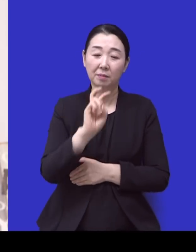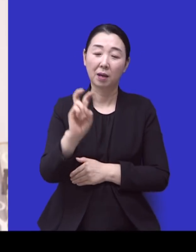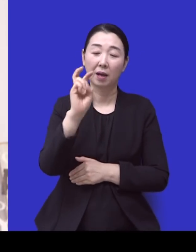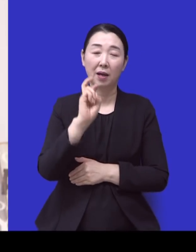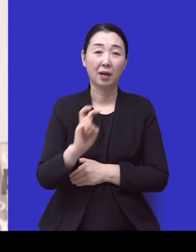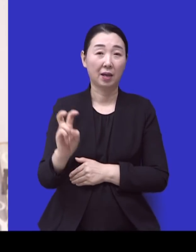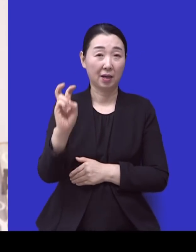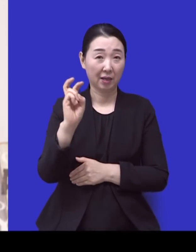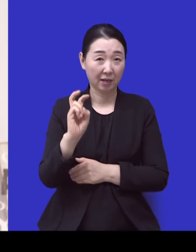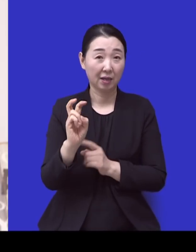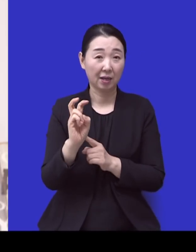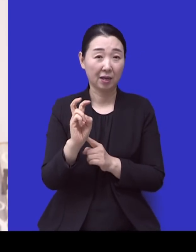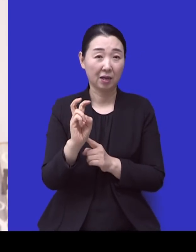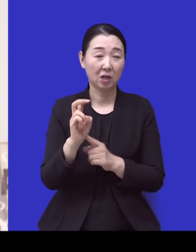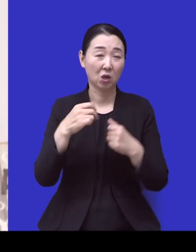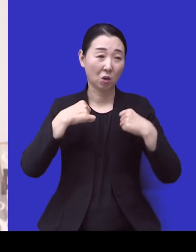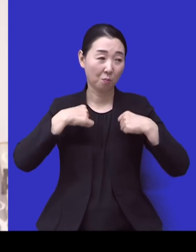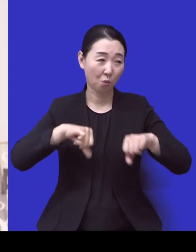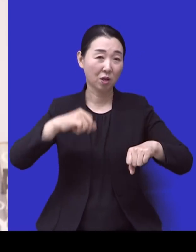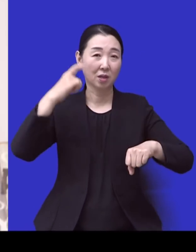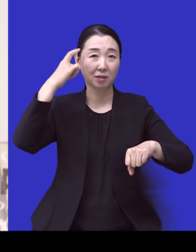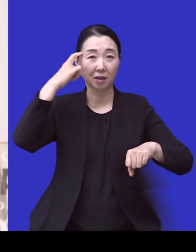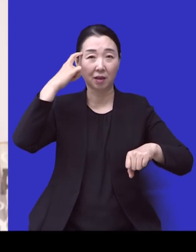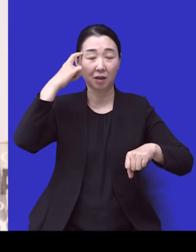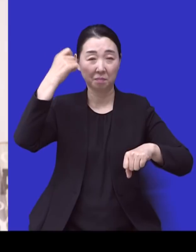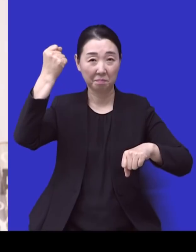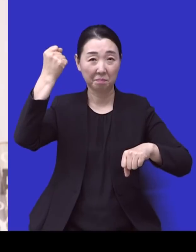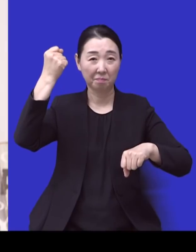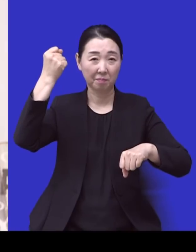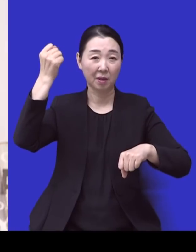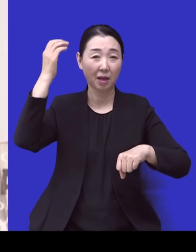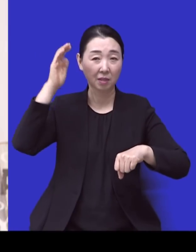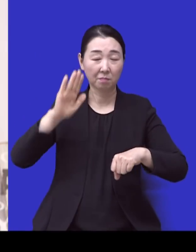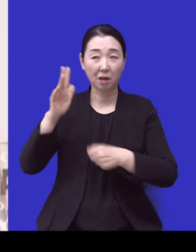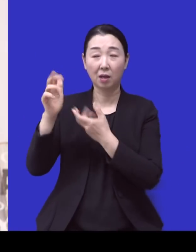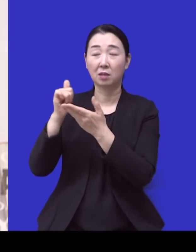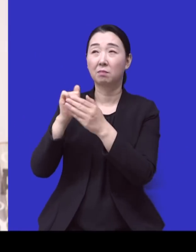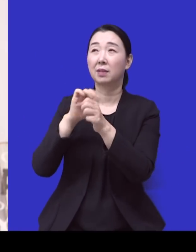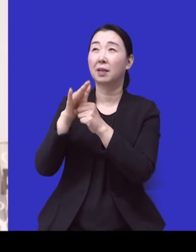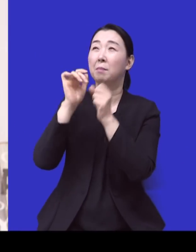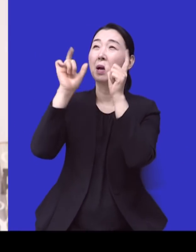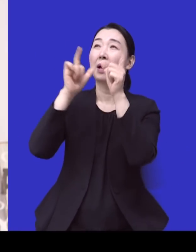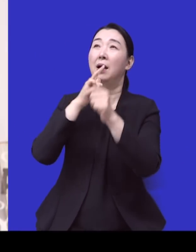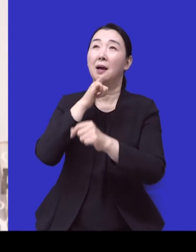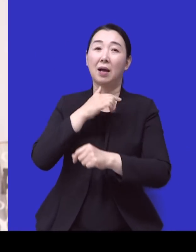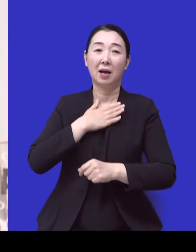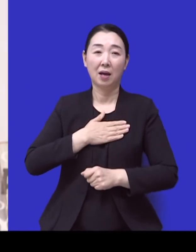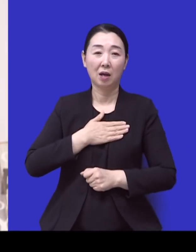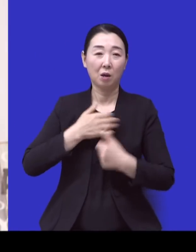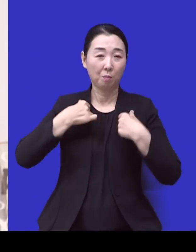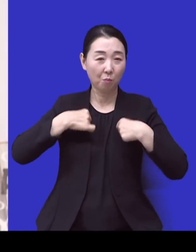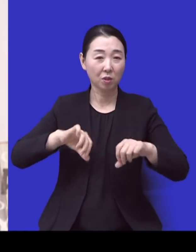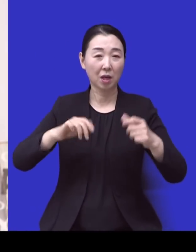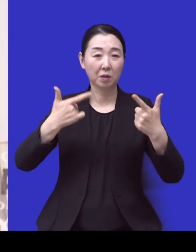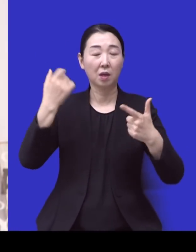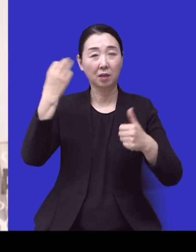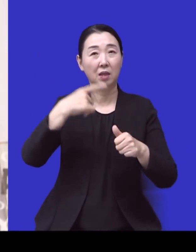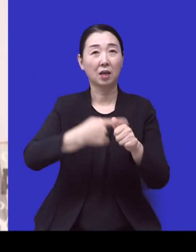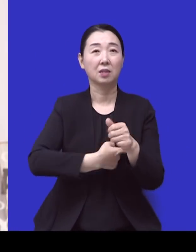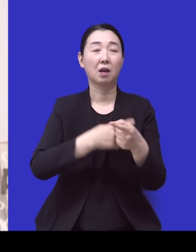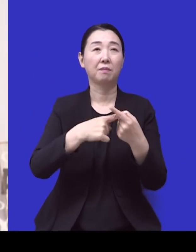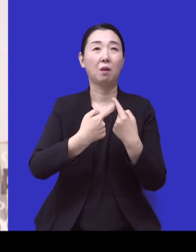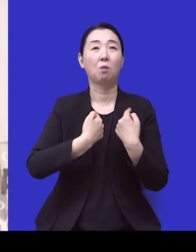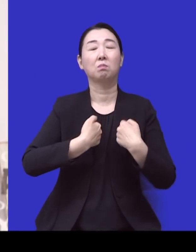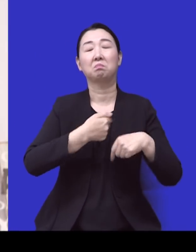좀 이렇게 포기해야 된다라고 생각을 했어요. 근데 하나님의 사랑을 깨달으니까 포기하는 게 아니라 그냥 자연스럽게